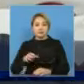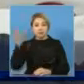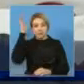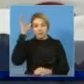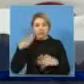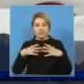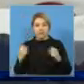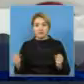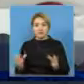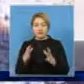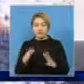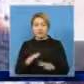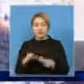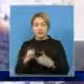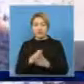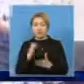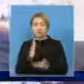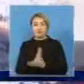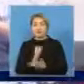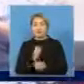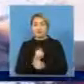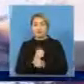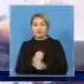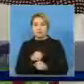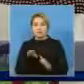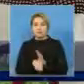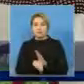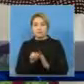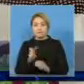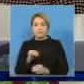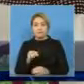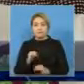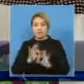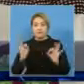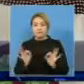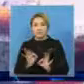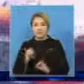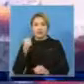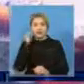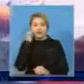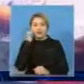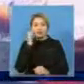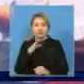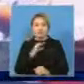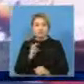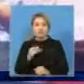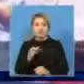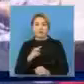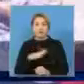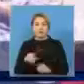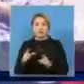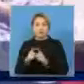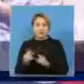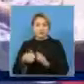образования, здравоохранения, общественной деятельности, в числе которых член народного ансамбля АКЖ Айша Сиябайказа. К